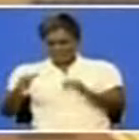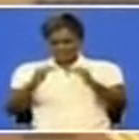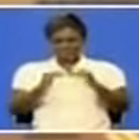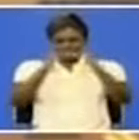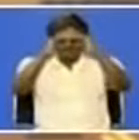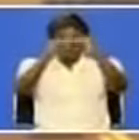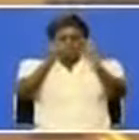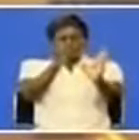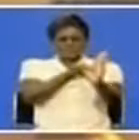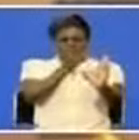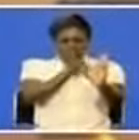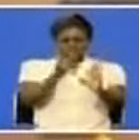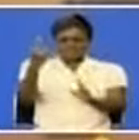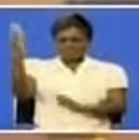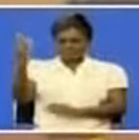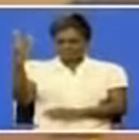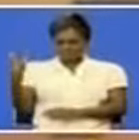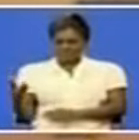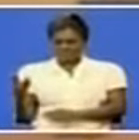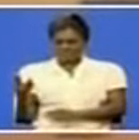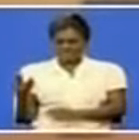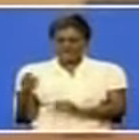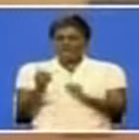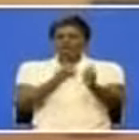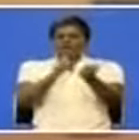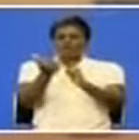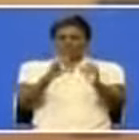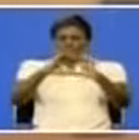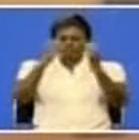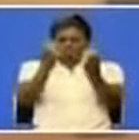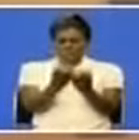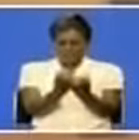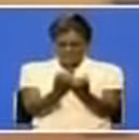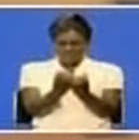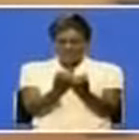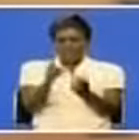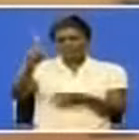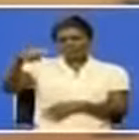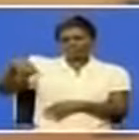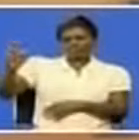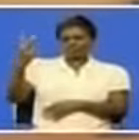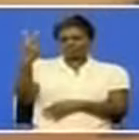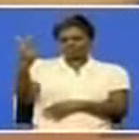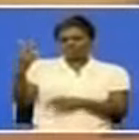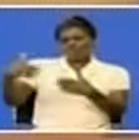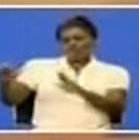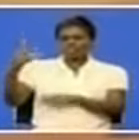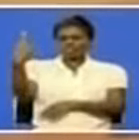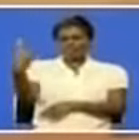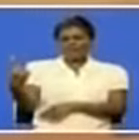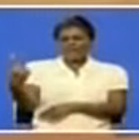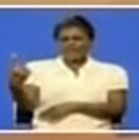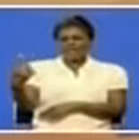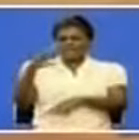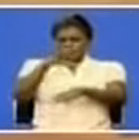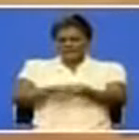tiketi ya kushiriki robo finali ya mashindano ya msururu wa raga duniani mkondo wa Sydney baada ya kushinda mechi mbili na kupoteza moja.